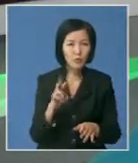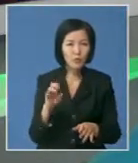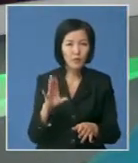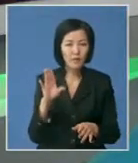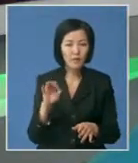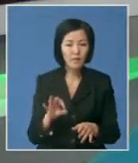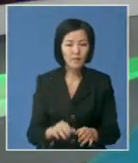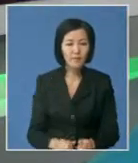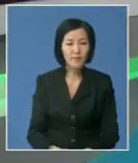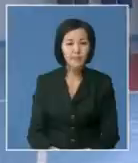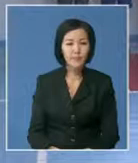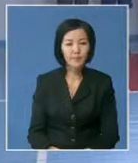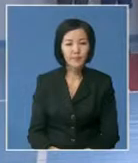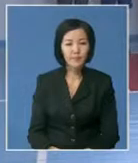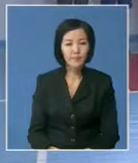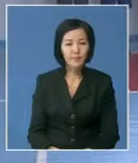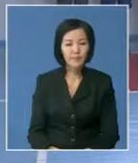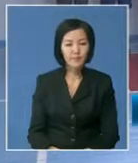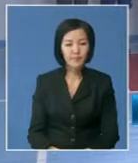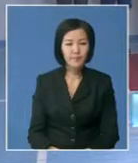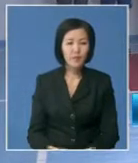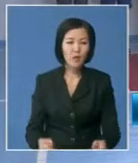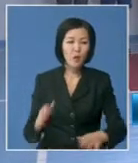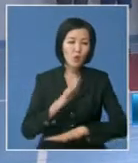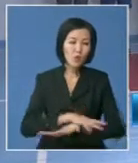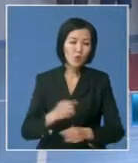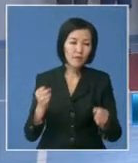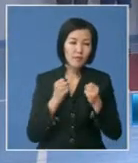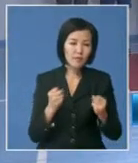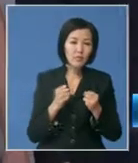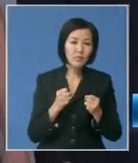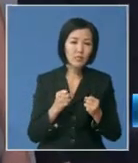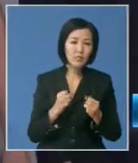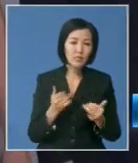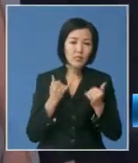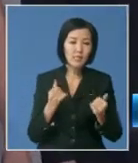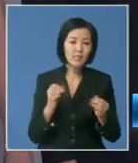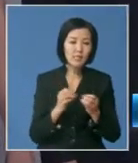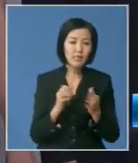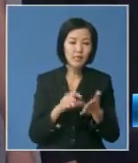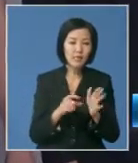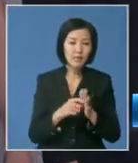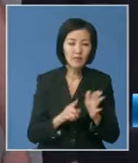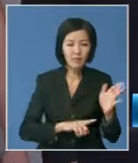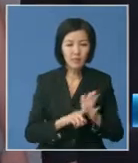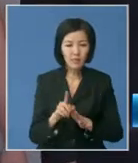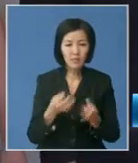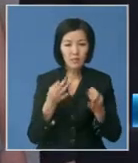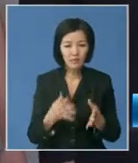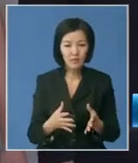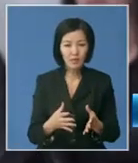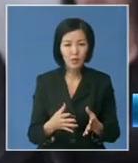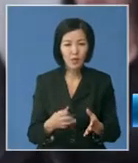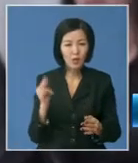корреспондента урок физической культуры для 10 класса начался как обычно школьники еще не знали что